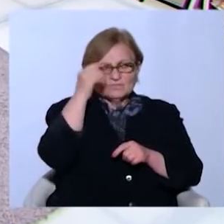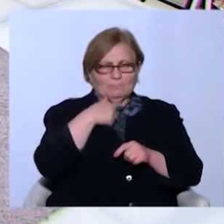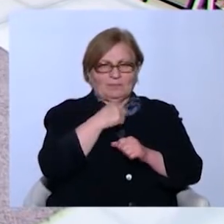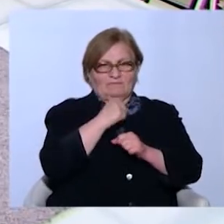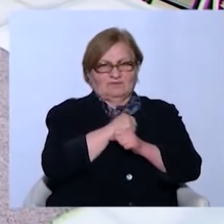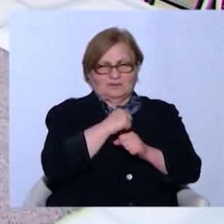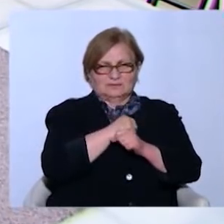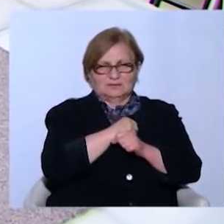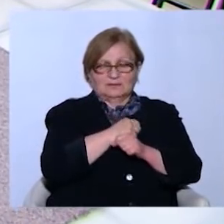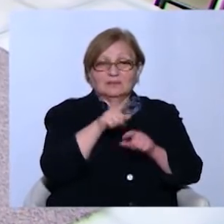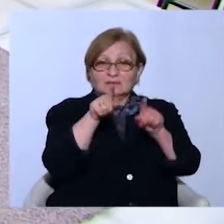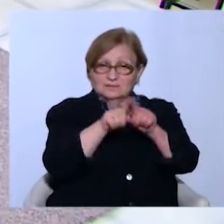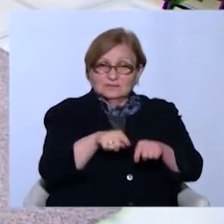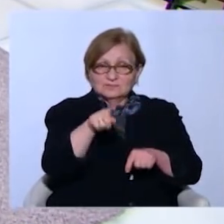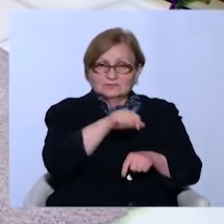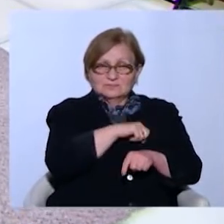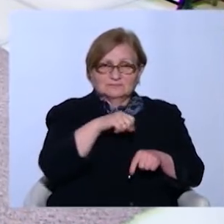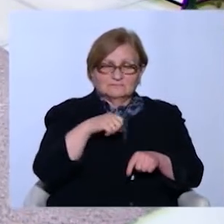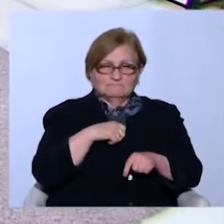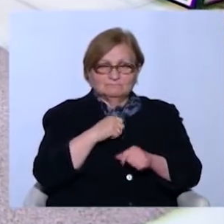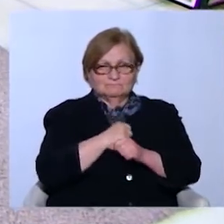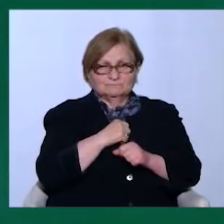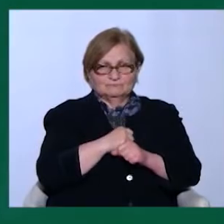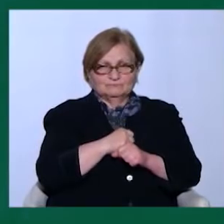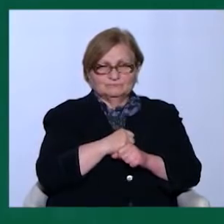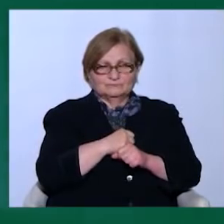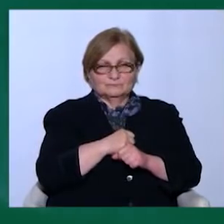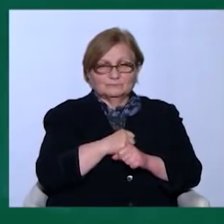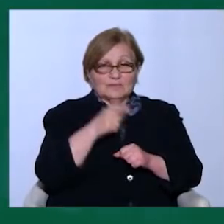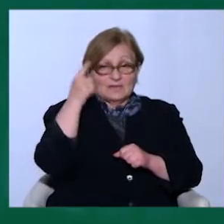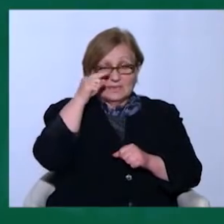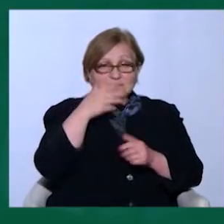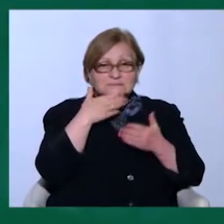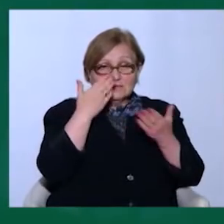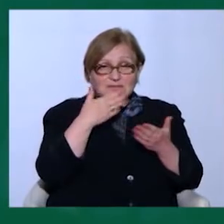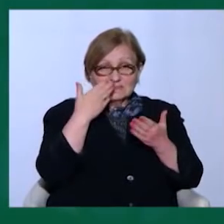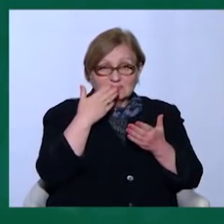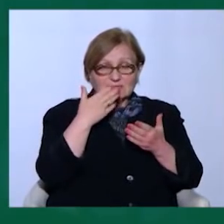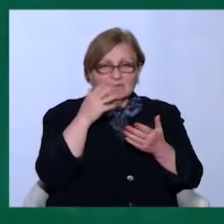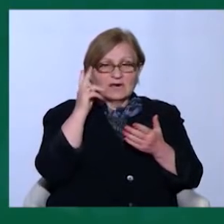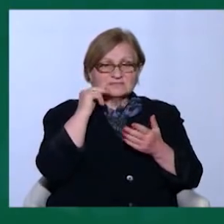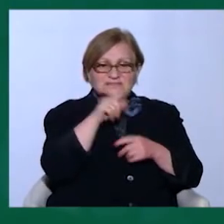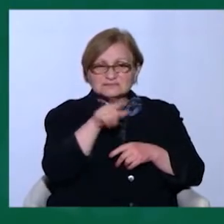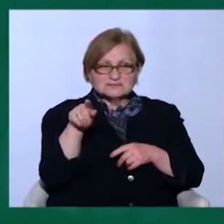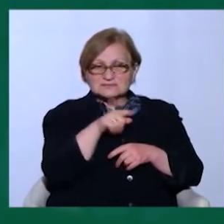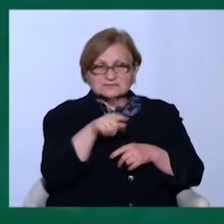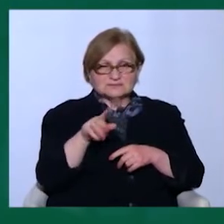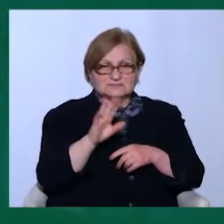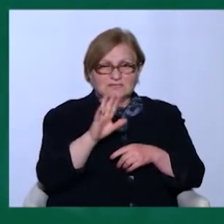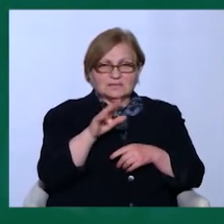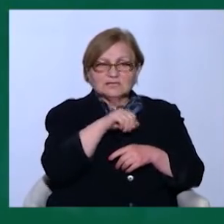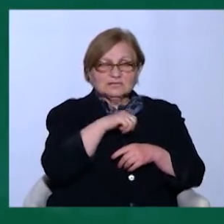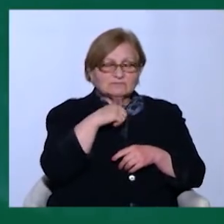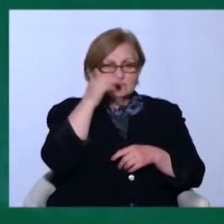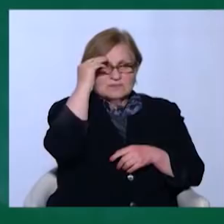მინდა გირჩიოთ, რომ თქვენც ასე გააკეთოთ ხოლმე. ამოცანას როცა წაიკითხავთ, მხოლოდ რიცხვებს არ უყუროთ,